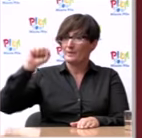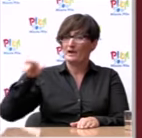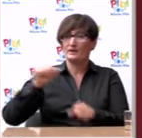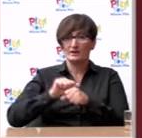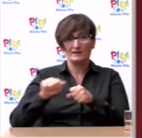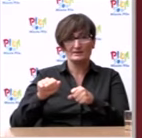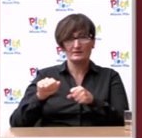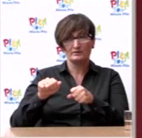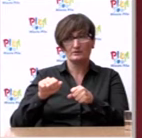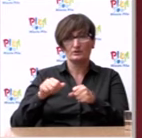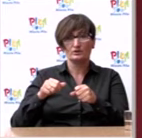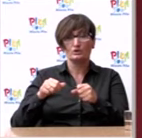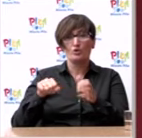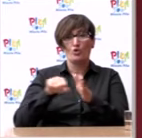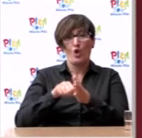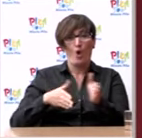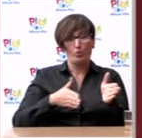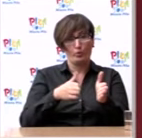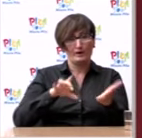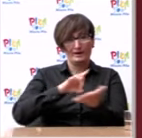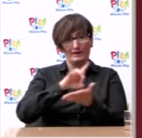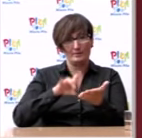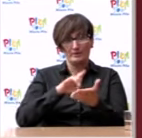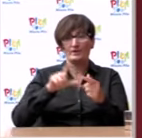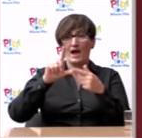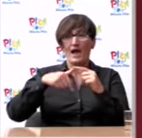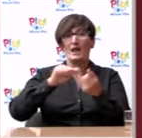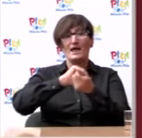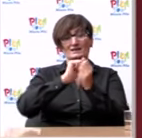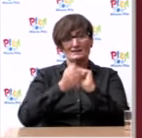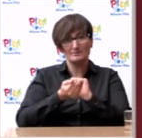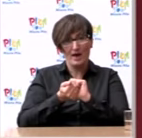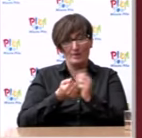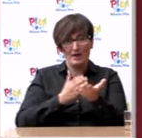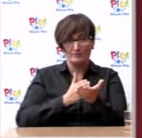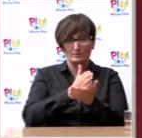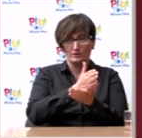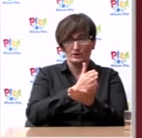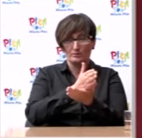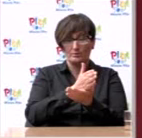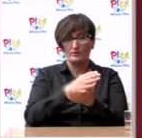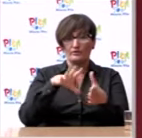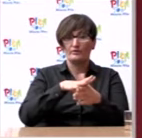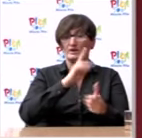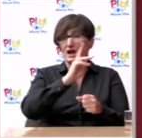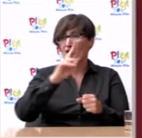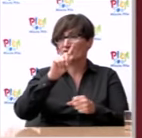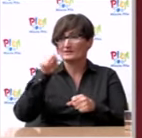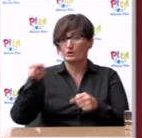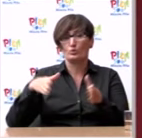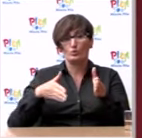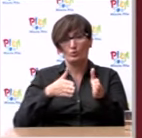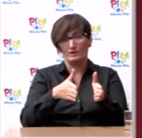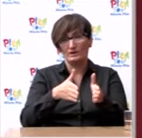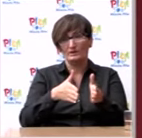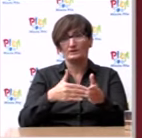dróg publicznych gminnych. Niemniej zmiana ich przebiegu w każdym z tych ulic dokonała